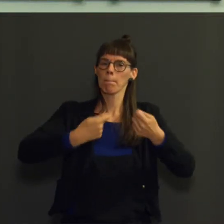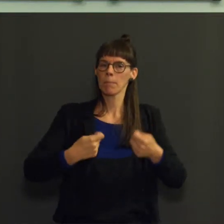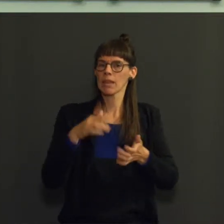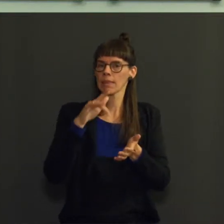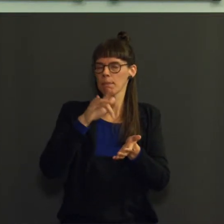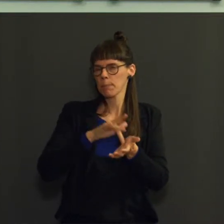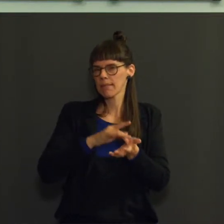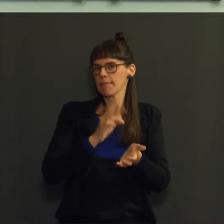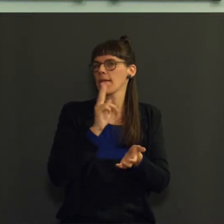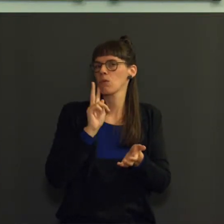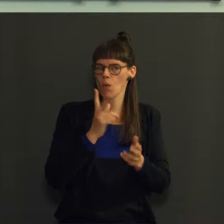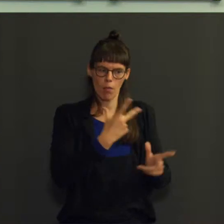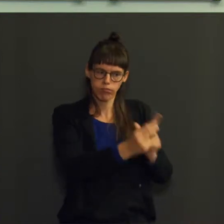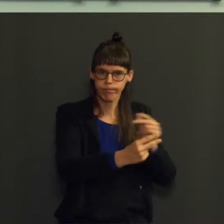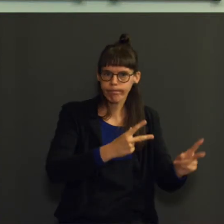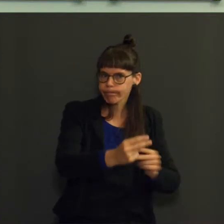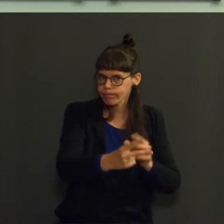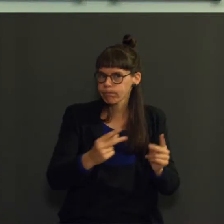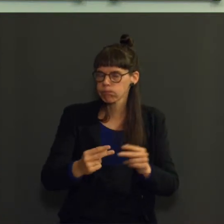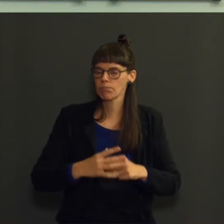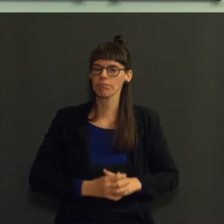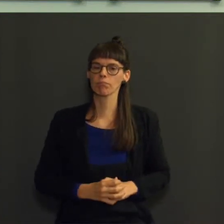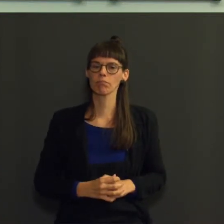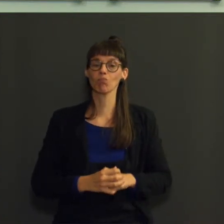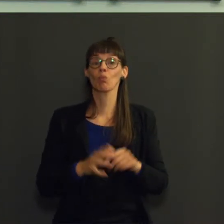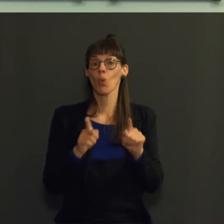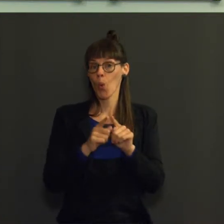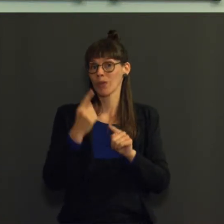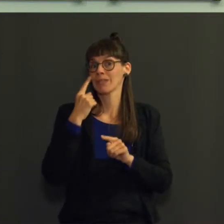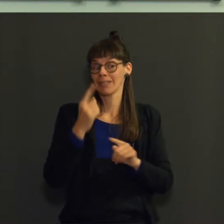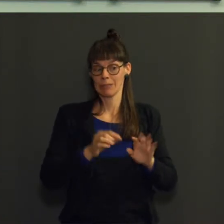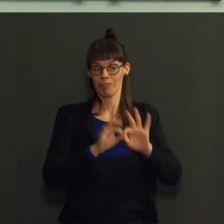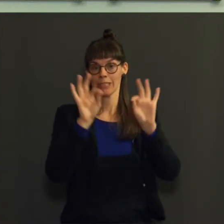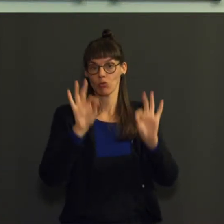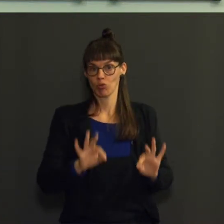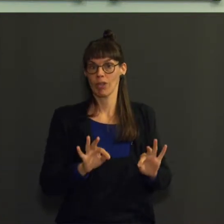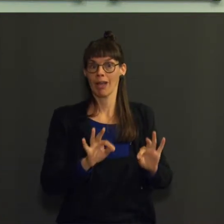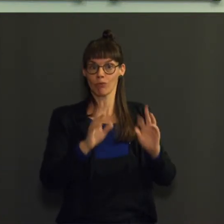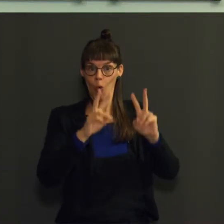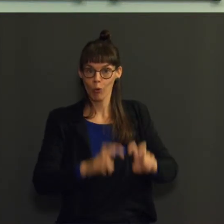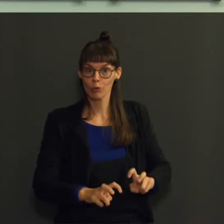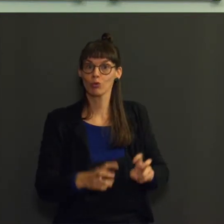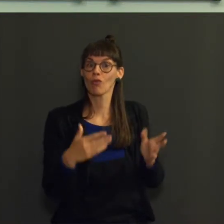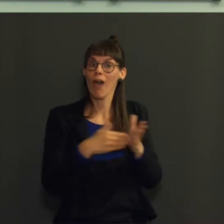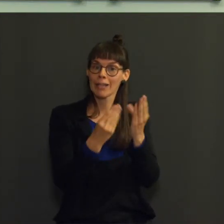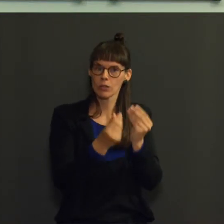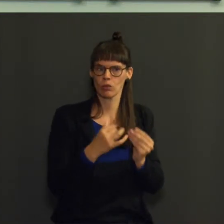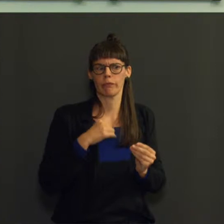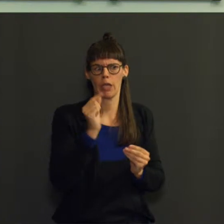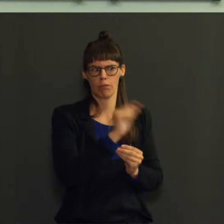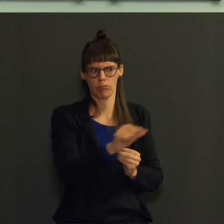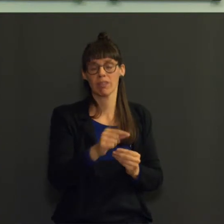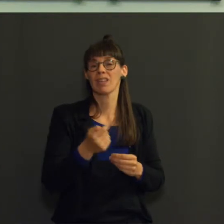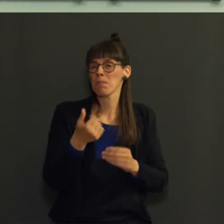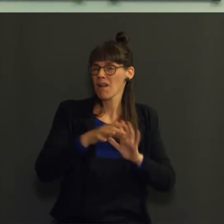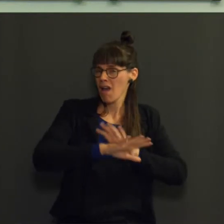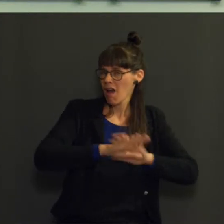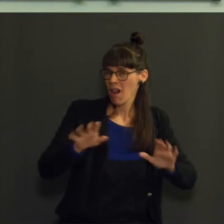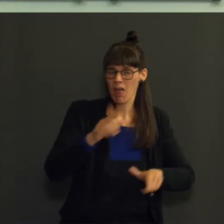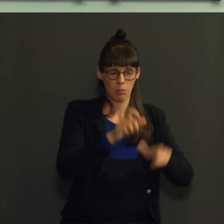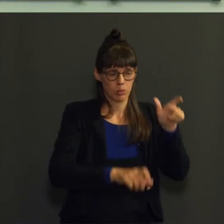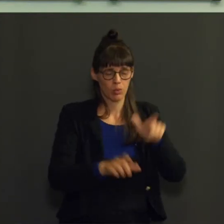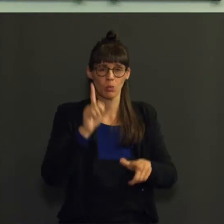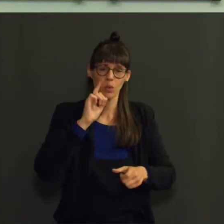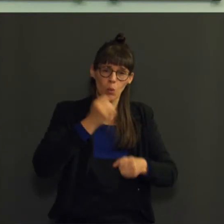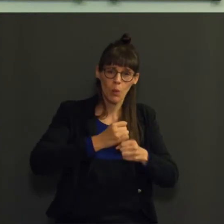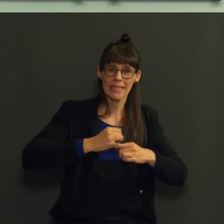januari. En dat zien we ook in de resultaten van de antistoffenonderzoeken. Bijna alle gezondheidswerkers